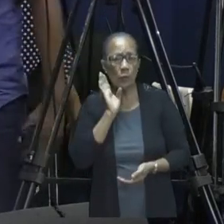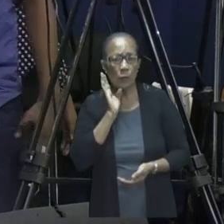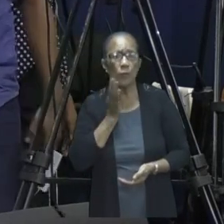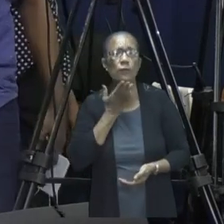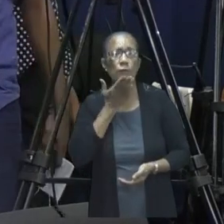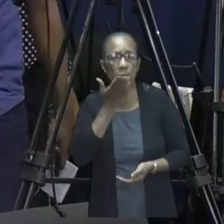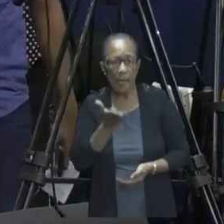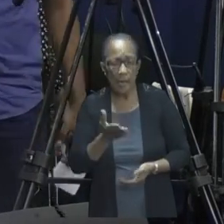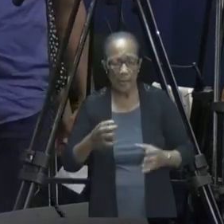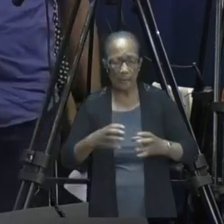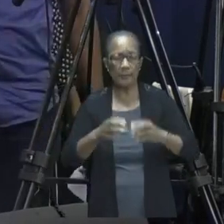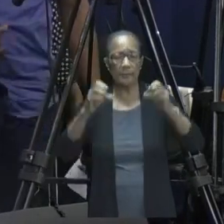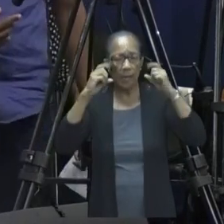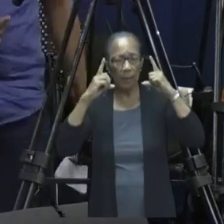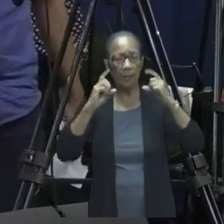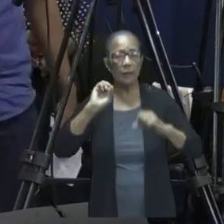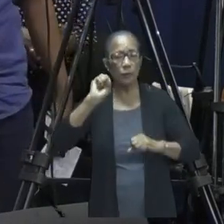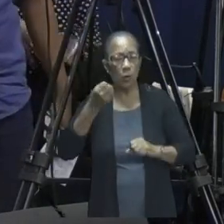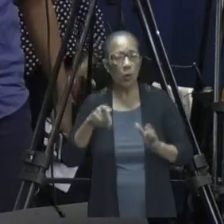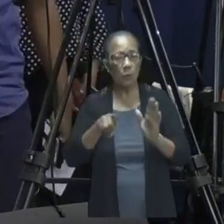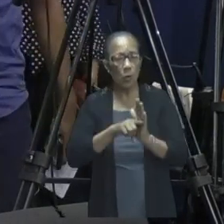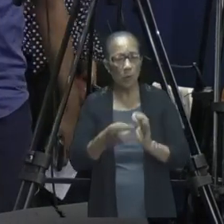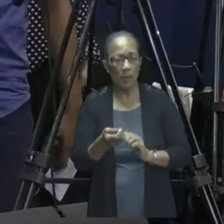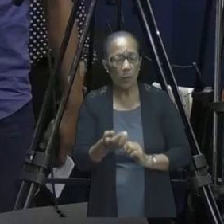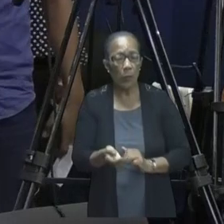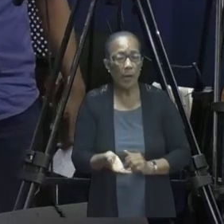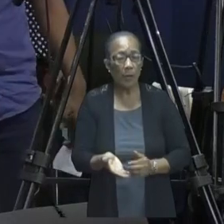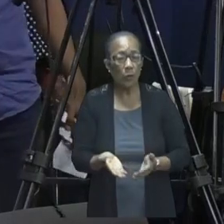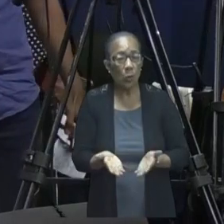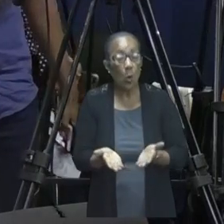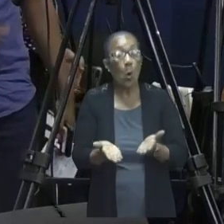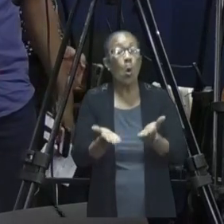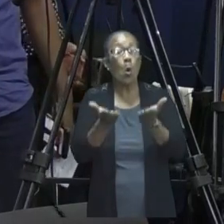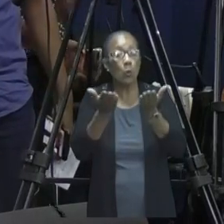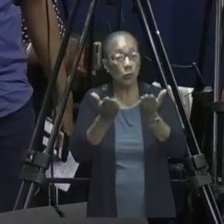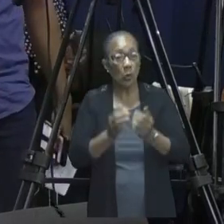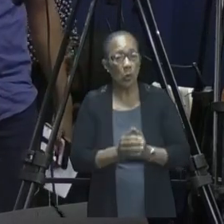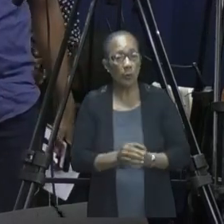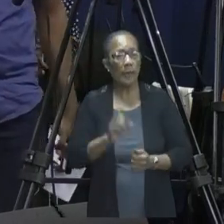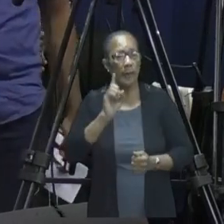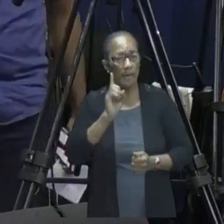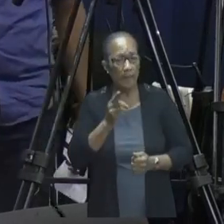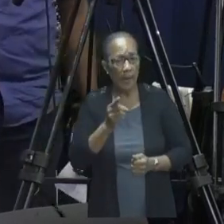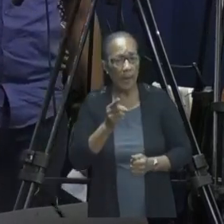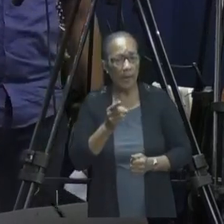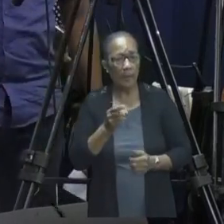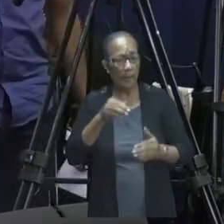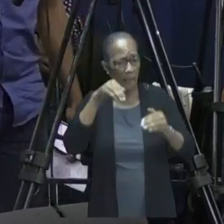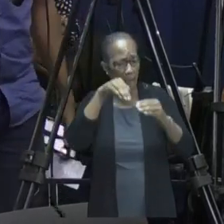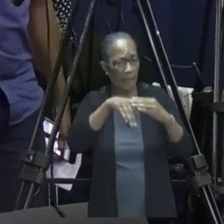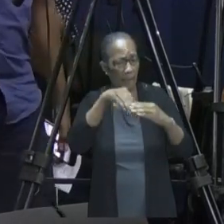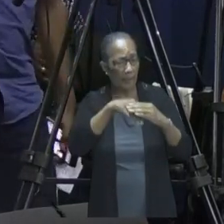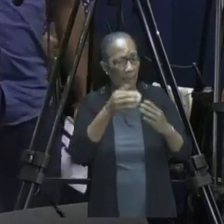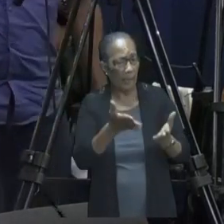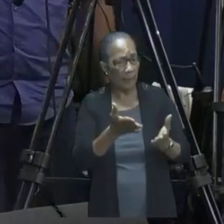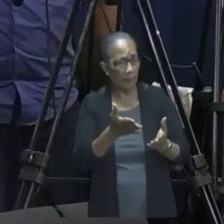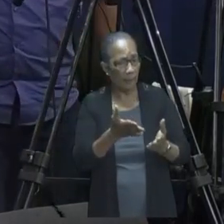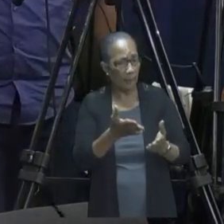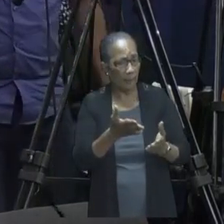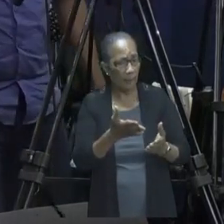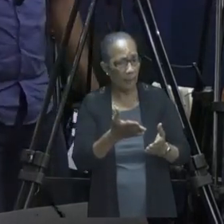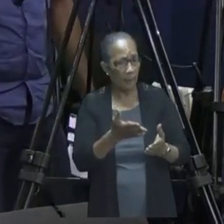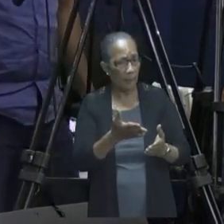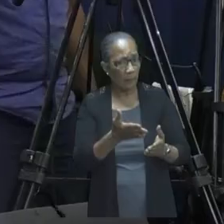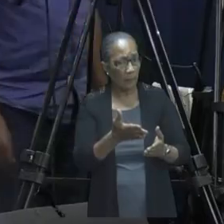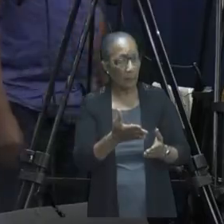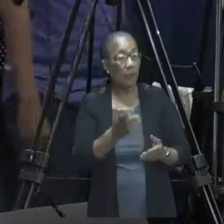samenleving om normen en waarden hoog te houden maar intern merkt u wel dat het